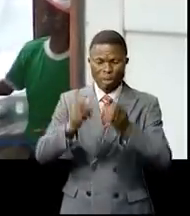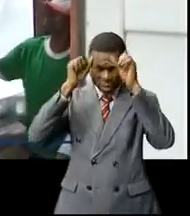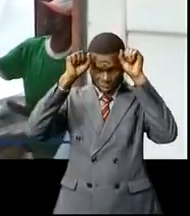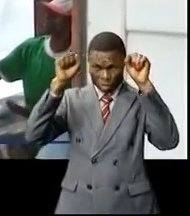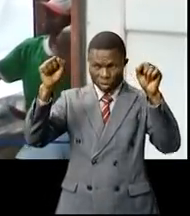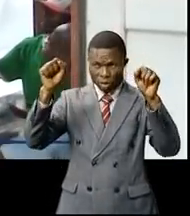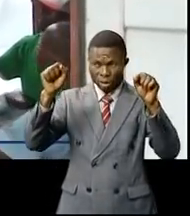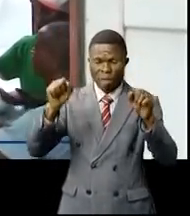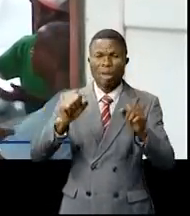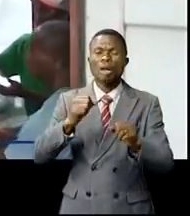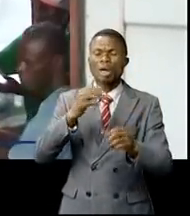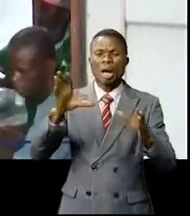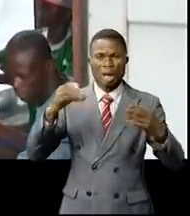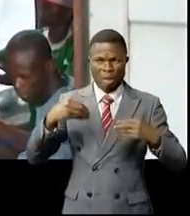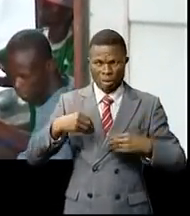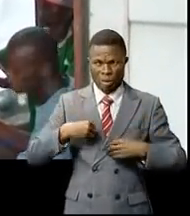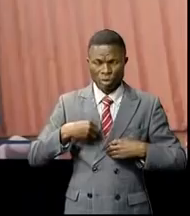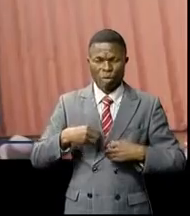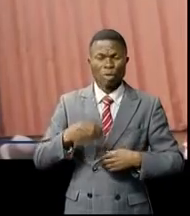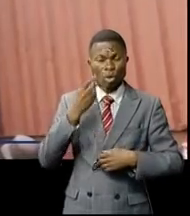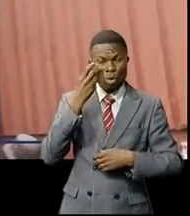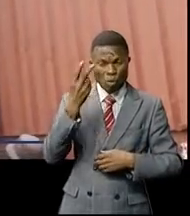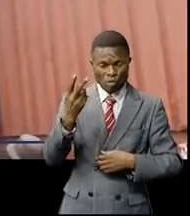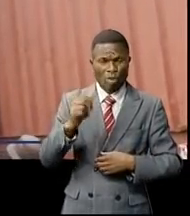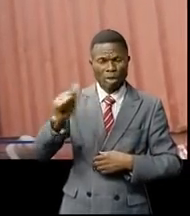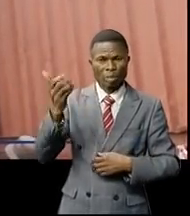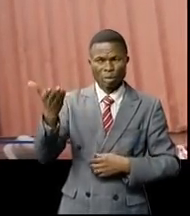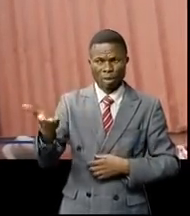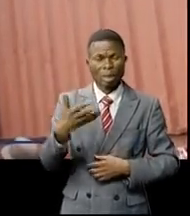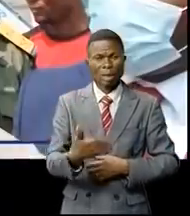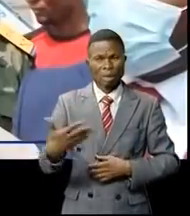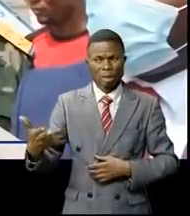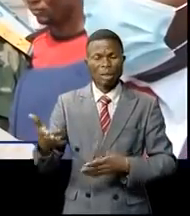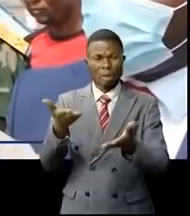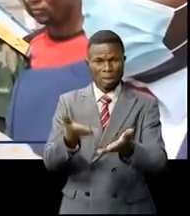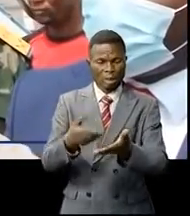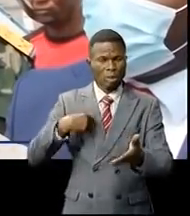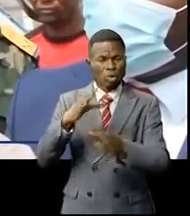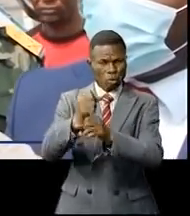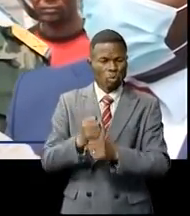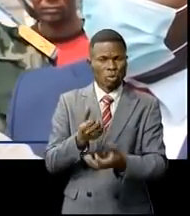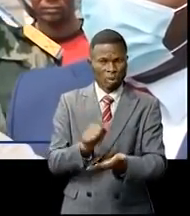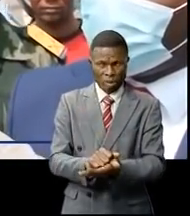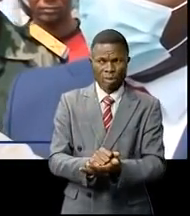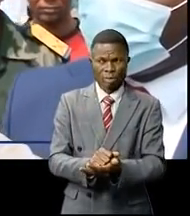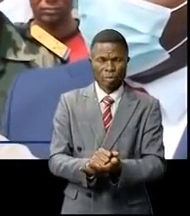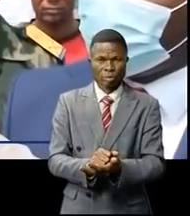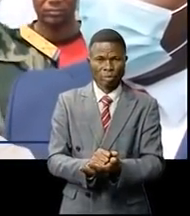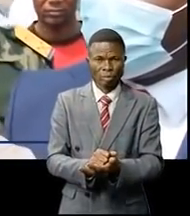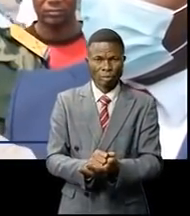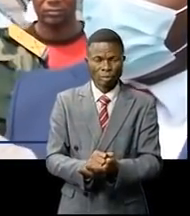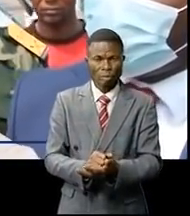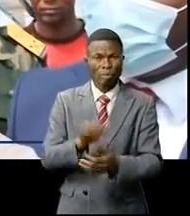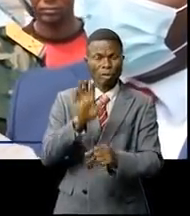sont les rassurer en effectuant coulissante sur place les matériels et là nous les réceptionner sénèque est une des nombreuses